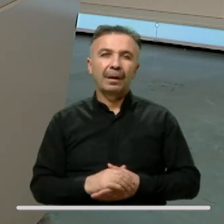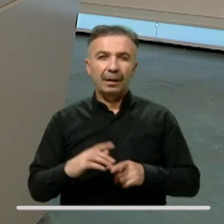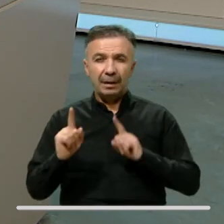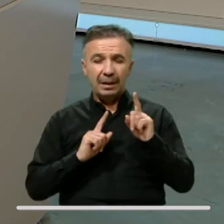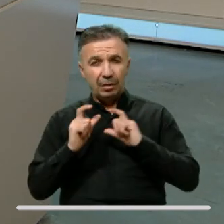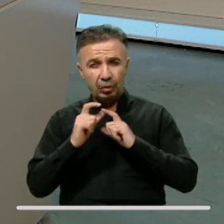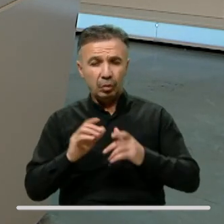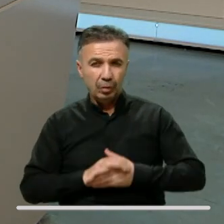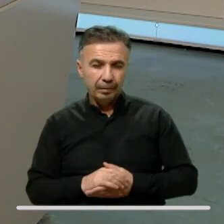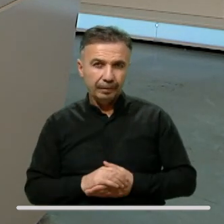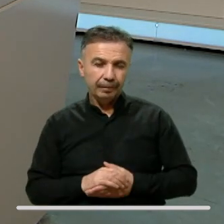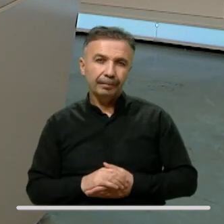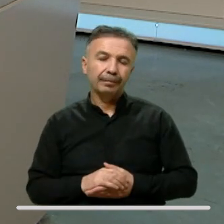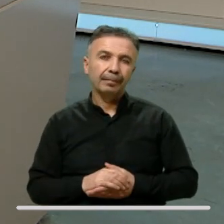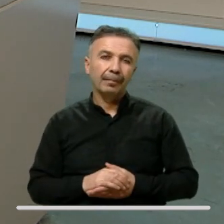medyada